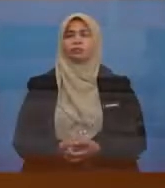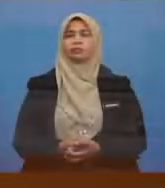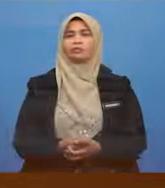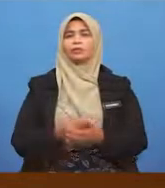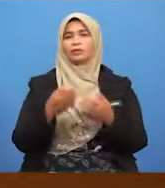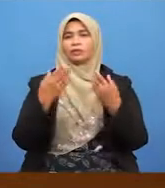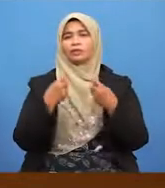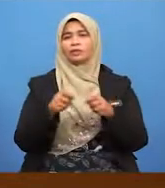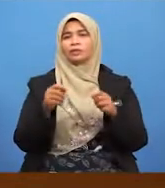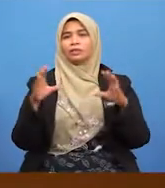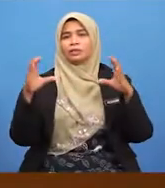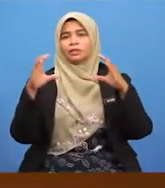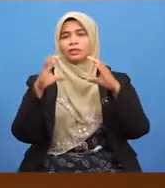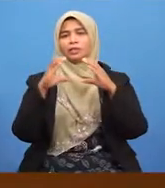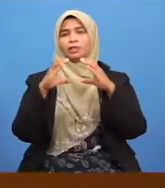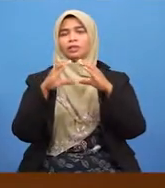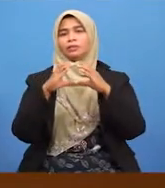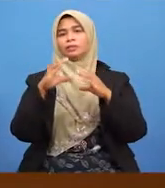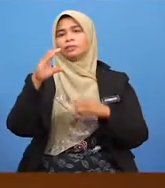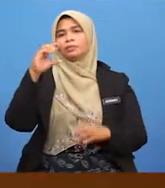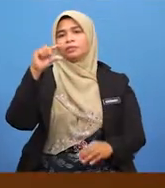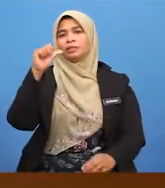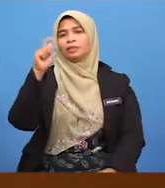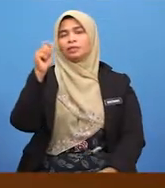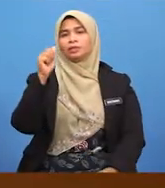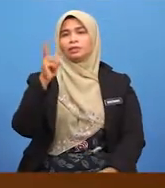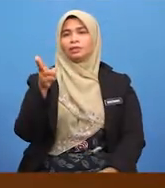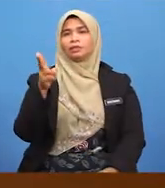ke setelah mencantum getah